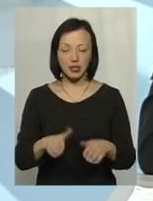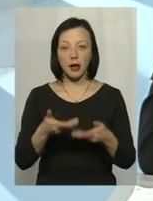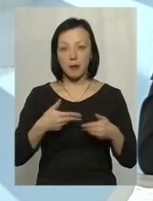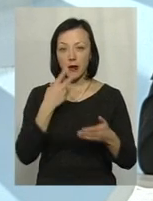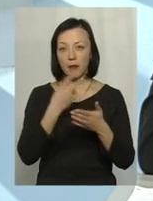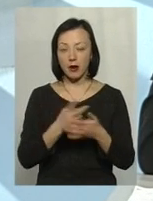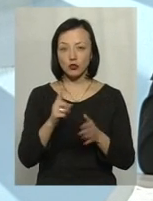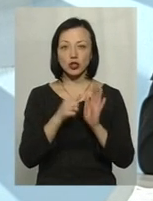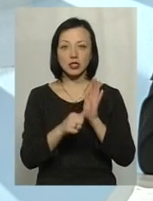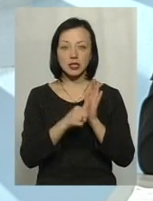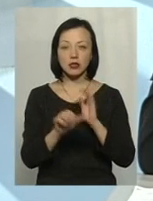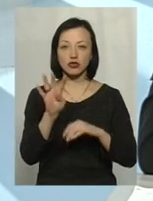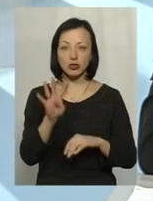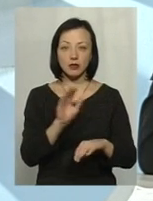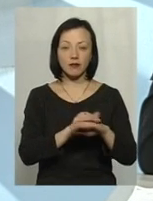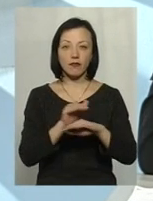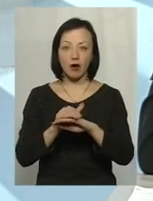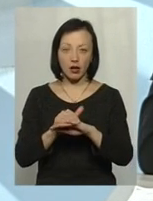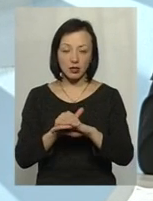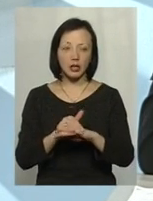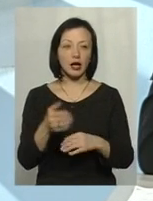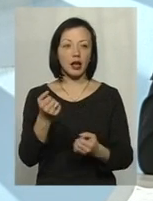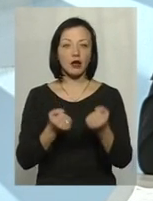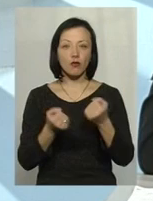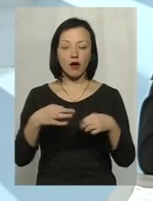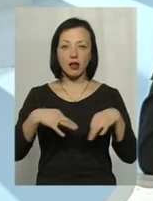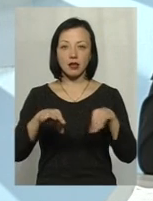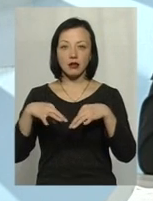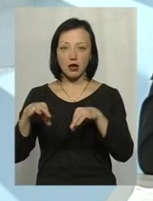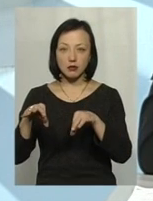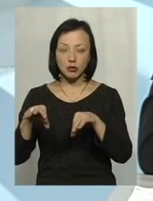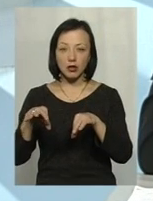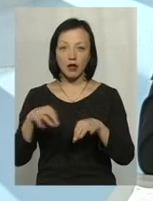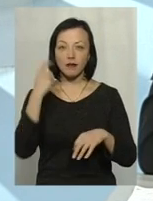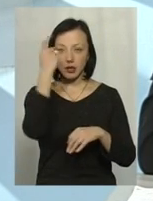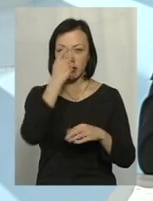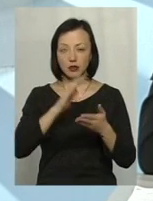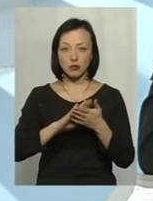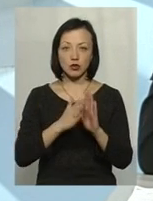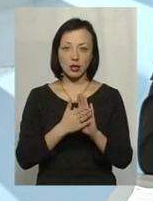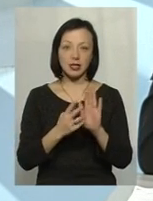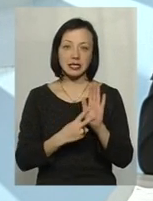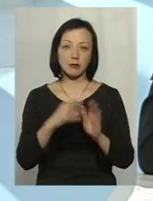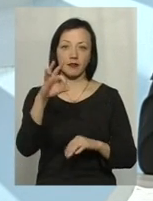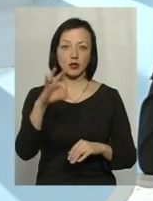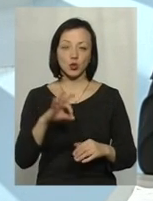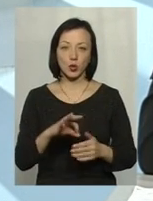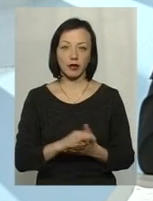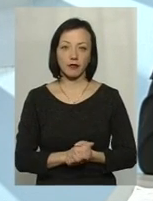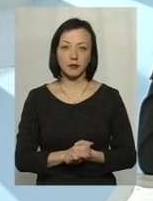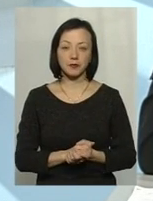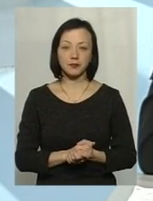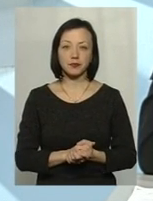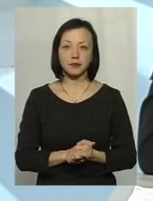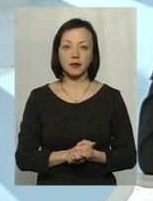бачимо, що 64 факти – керування транспортним засобом в нетверезому стані, або 7%.